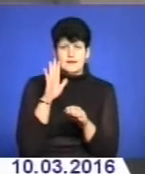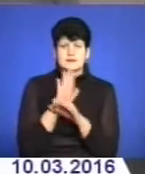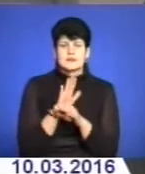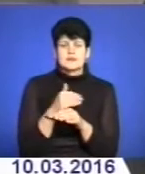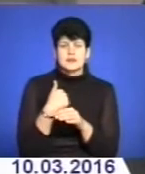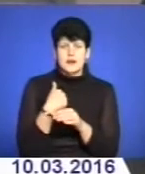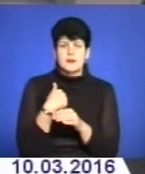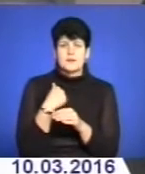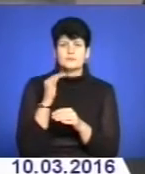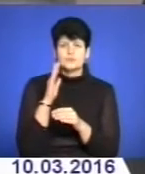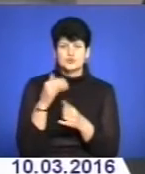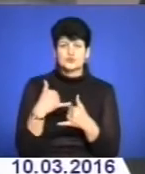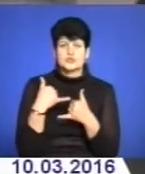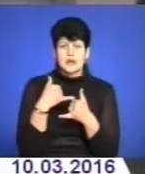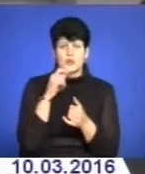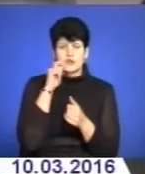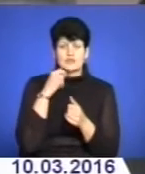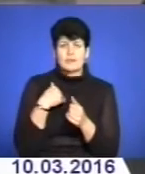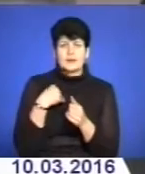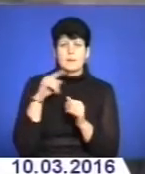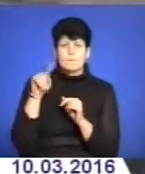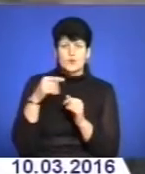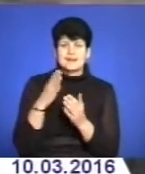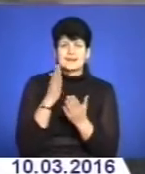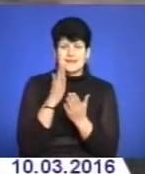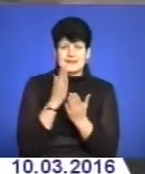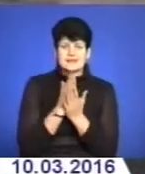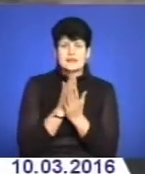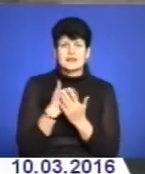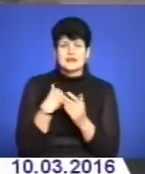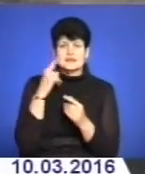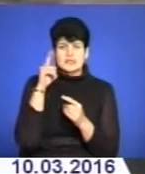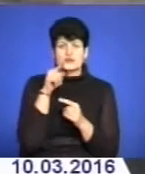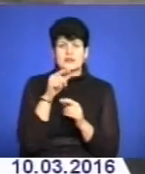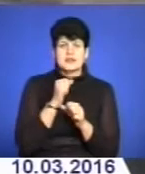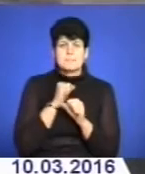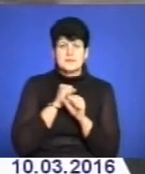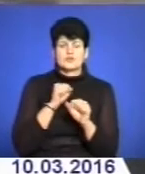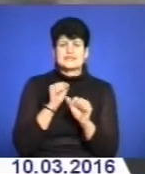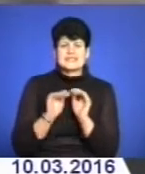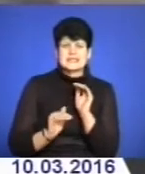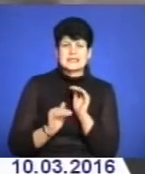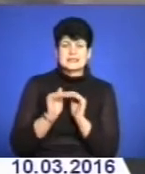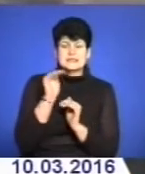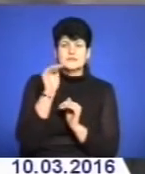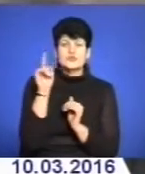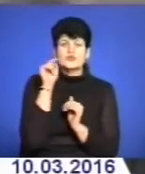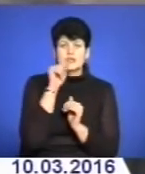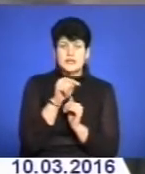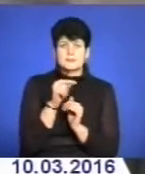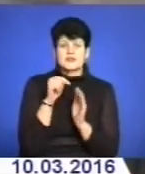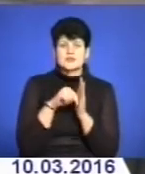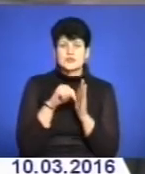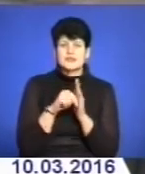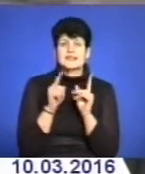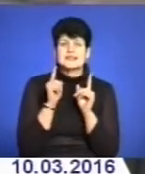буду заради України, в мене покликання є. Я знаю, що вона є патріотом і така з дитинства, що вона настроєна тільки